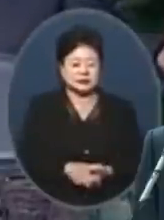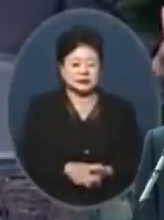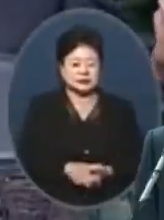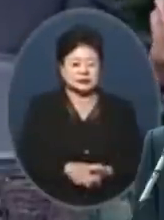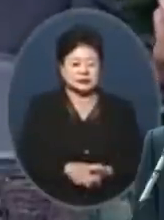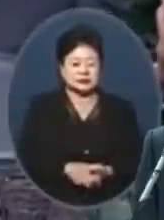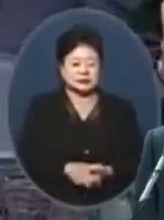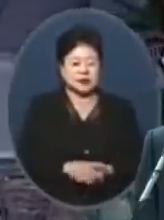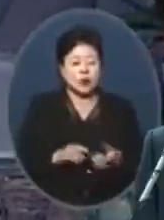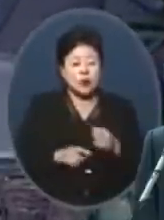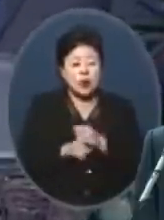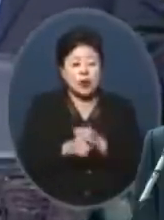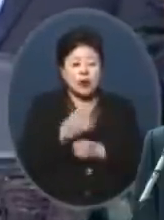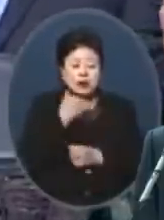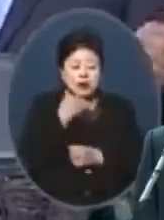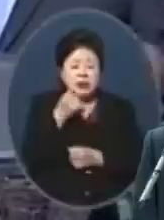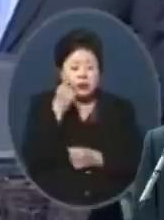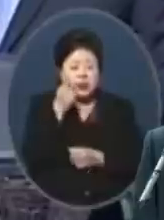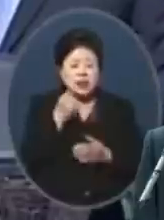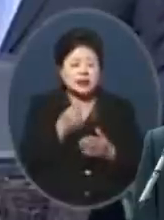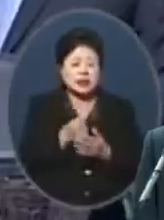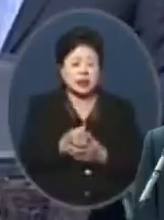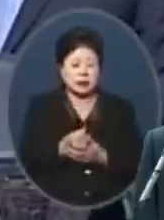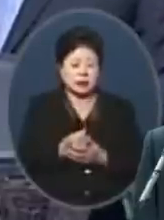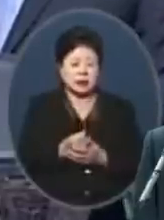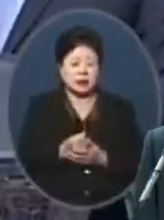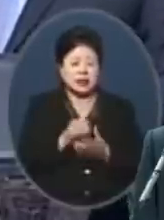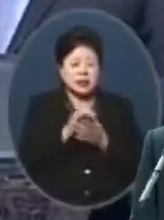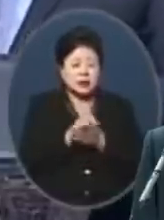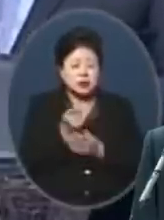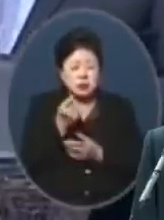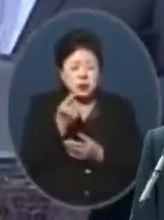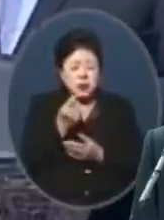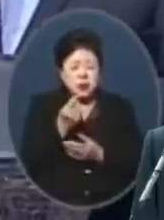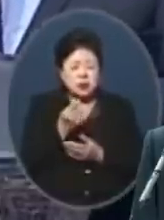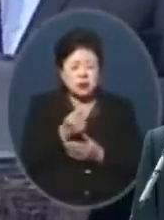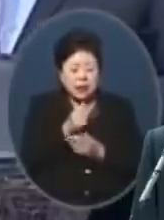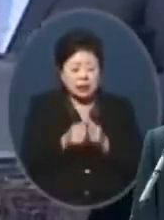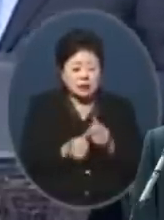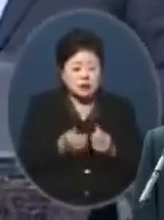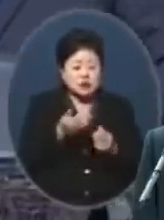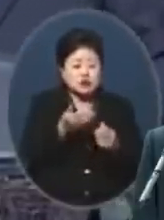them in heaven. 왜냐하면 기다리지 못하고 좀 기도하다가 하나님이